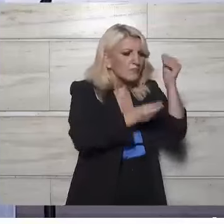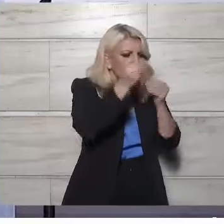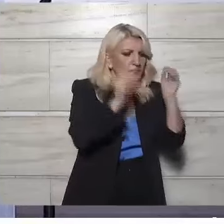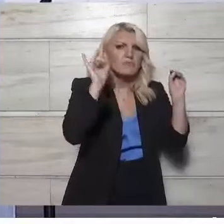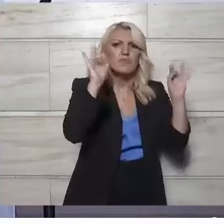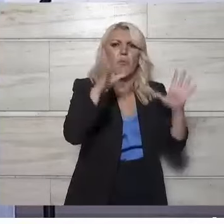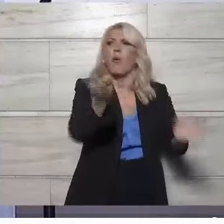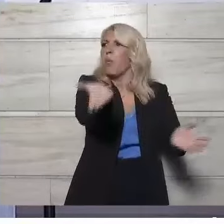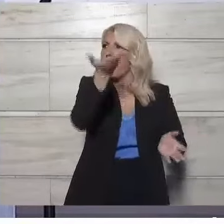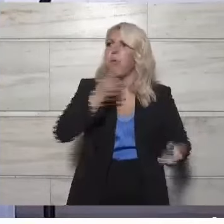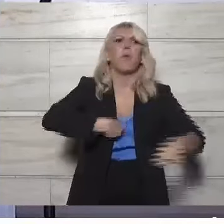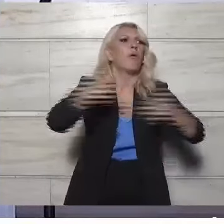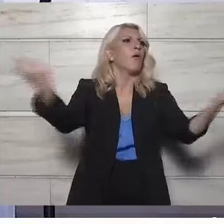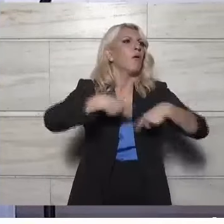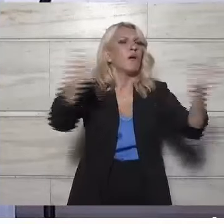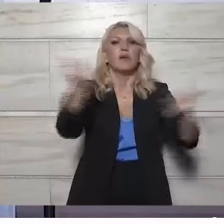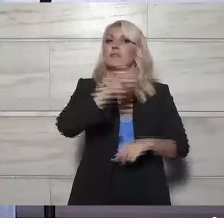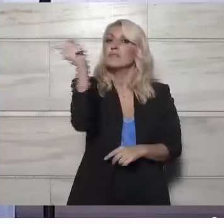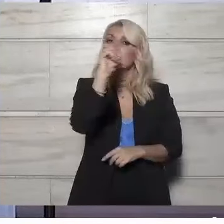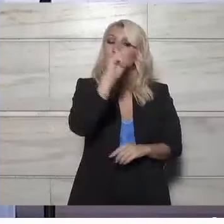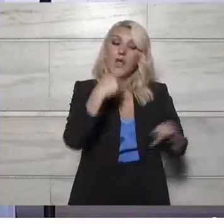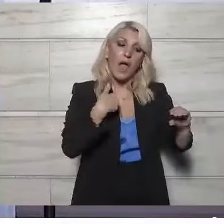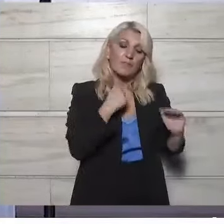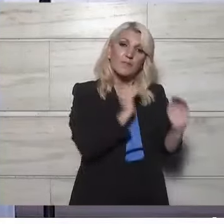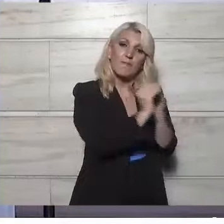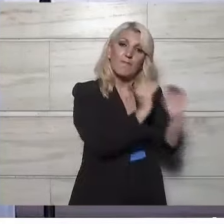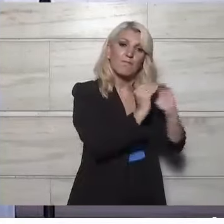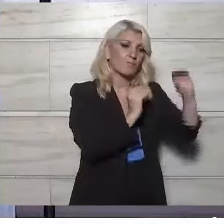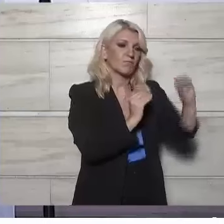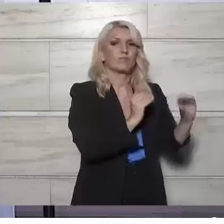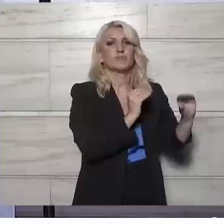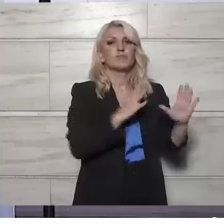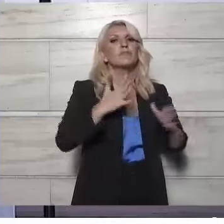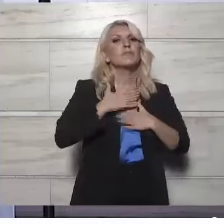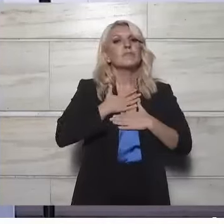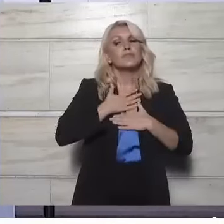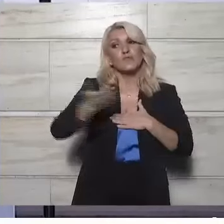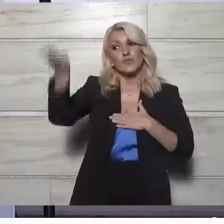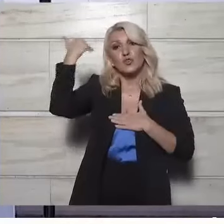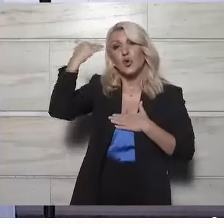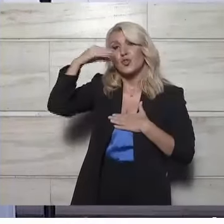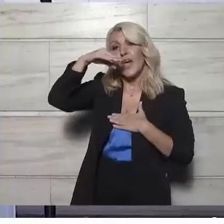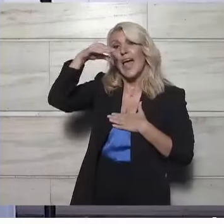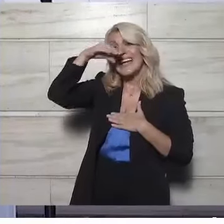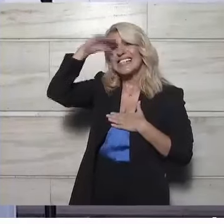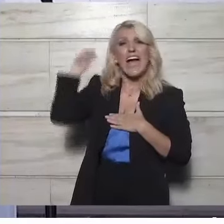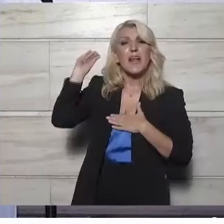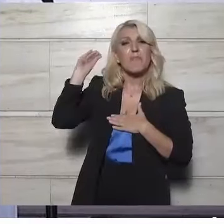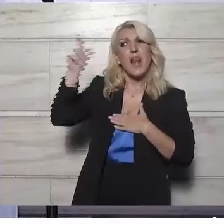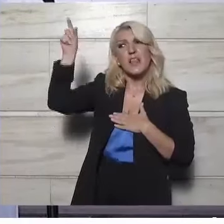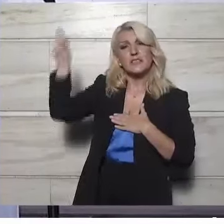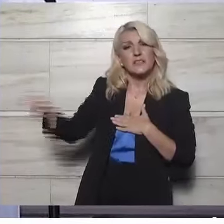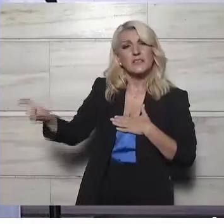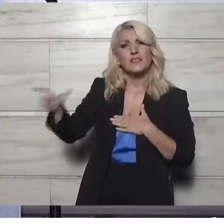Και είναι αυτή η παρακαταθήκη που μας άφησε ο Κωνσταντίνος Καραμαλής. Σε μία από τις